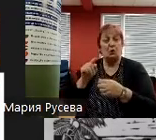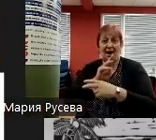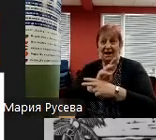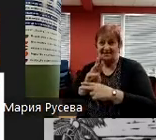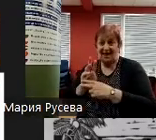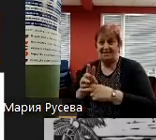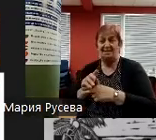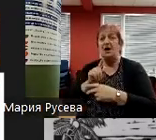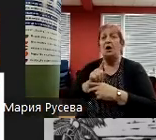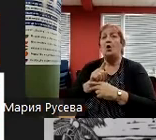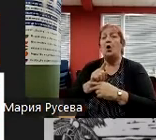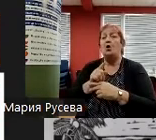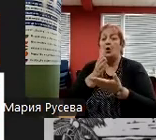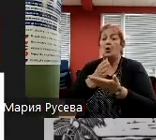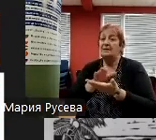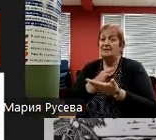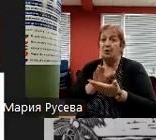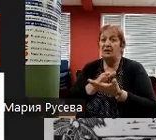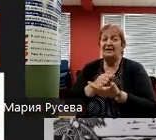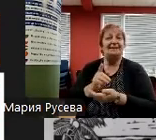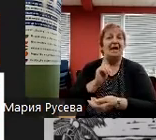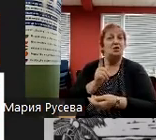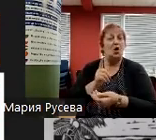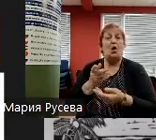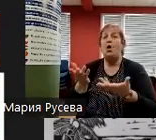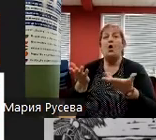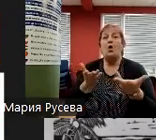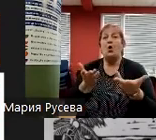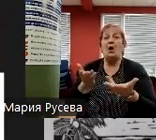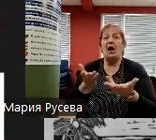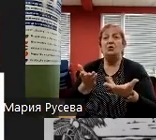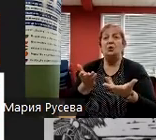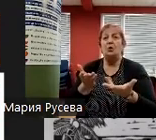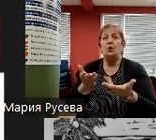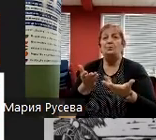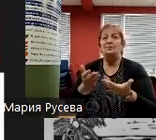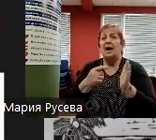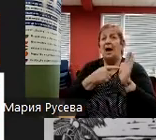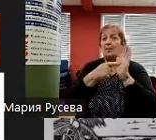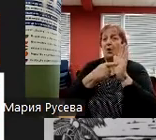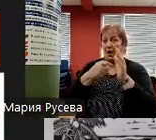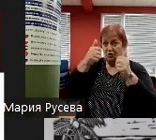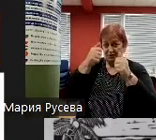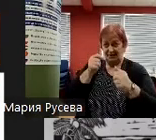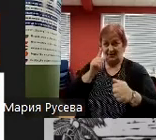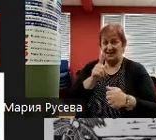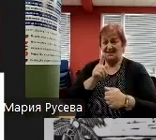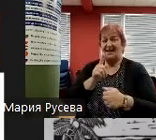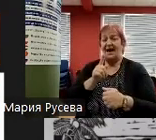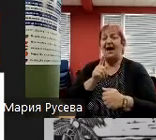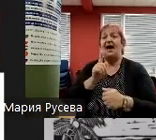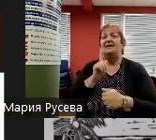който искате да споделите. Но когато споделяте снимка, тя трябва да